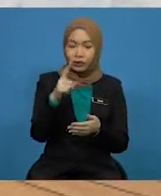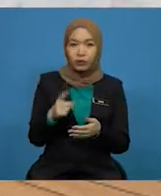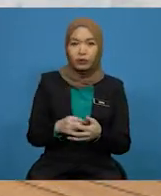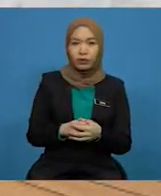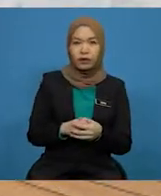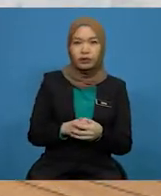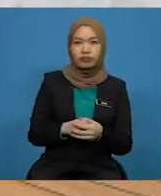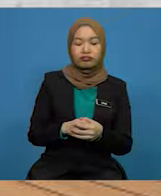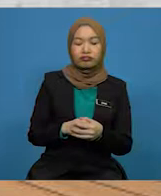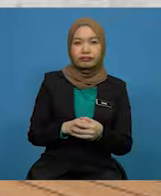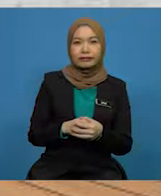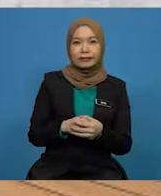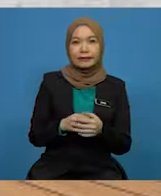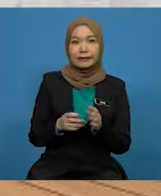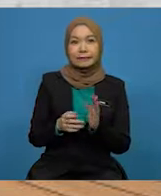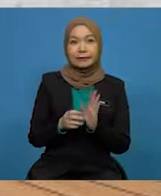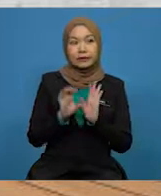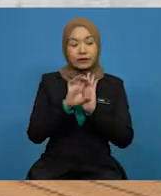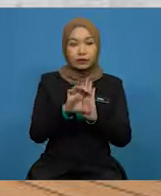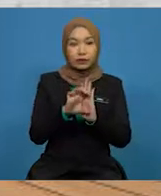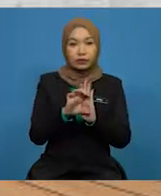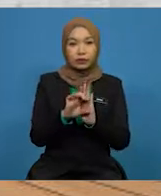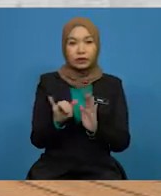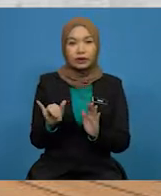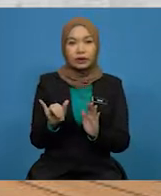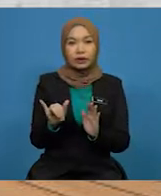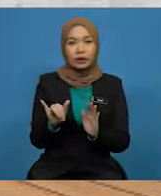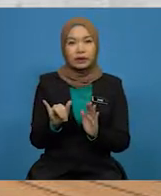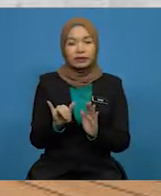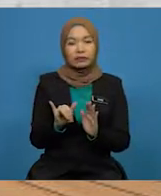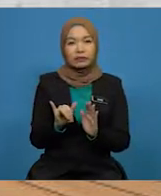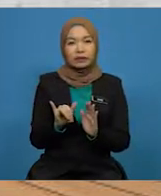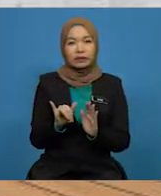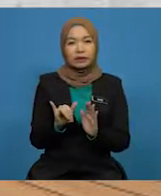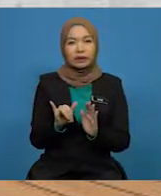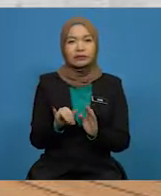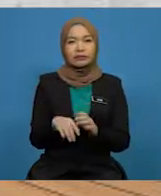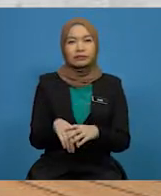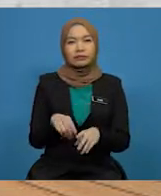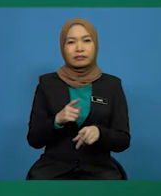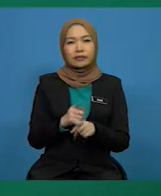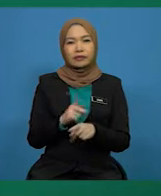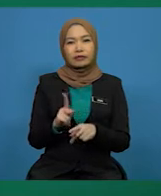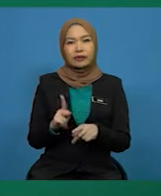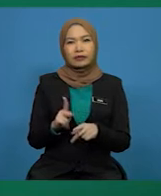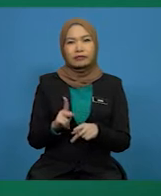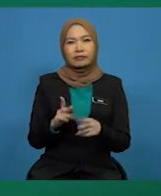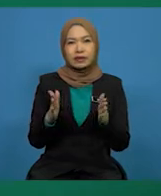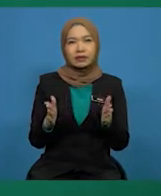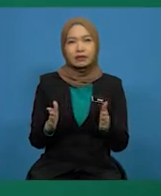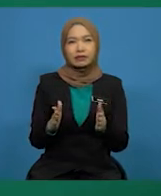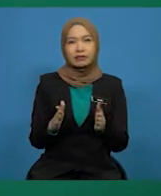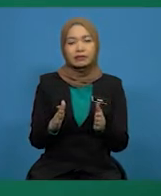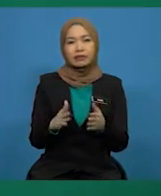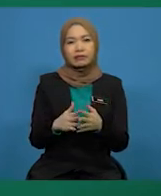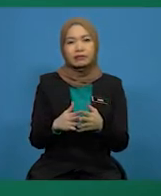luar jangka juga seperti membiayai susut nilai mesin dan juga jentera. Persoalannya pula,